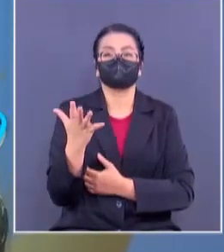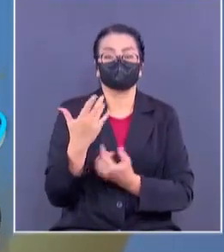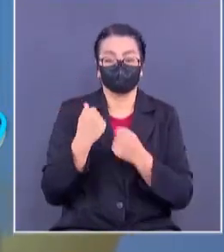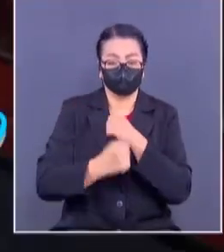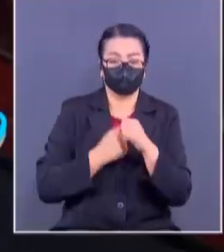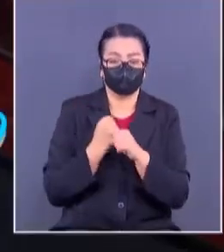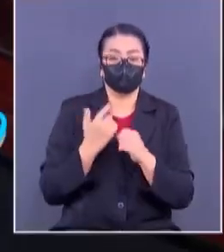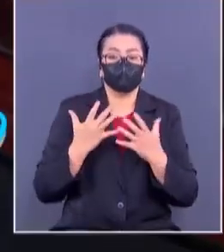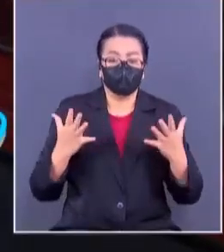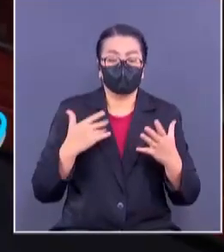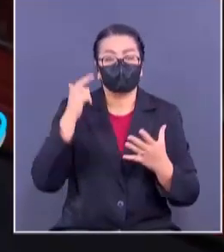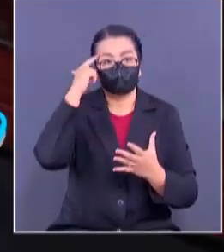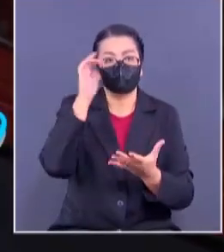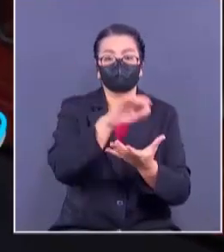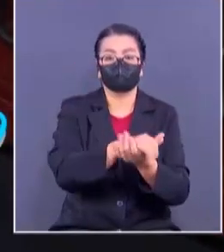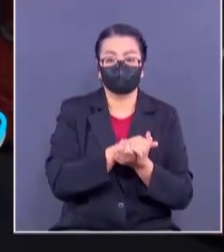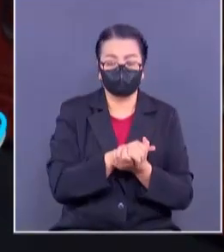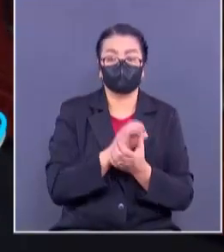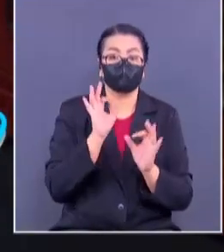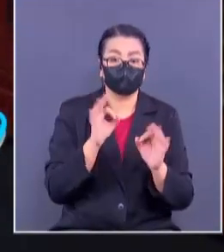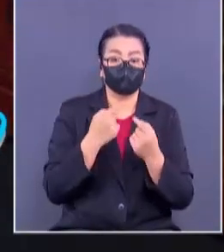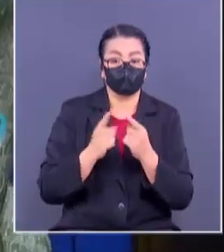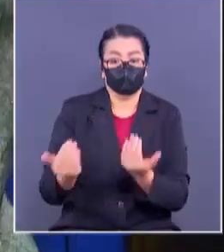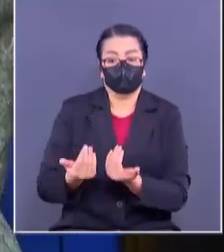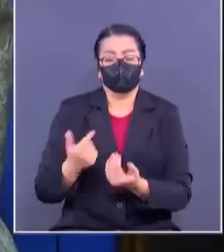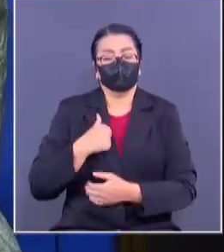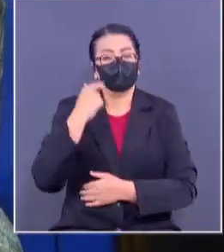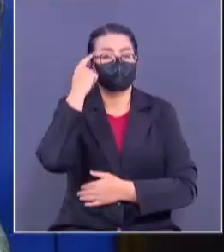วยอายุที่มากขึ้นกลัวว่าจะเลี้ยงไม่ไหวค่ะ